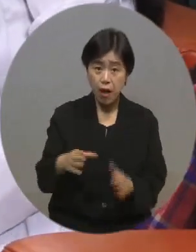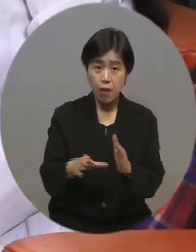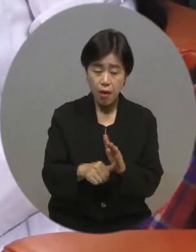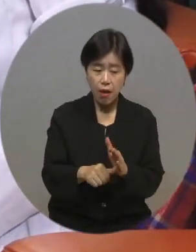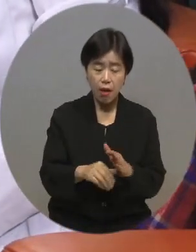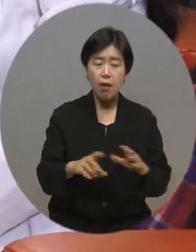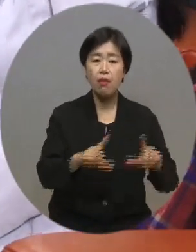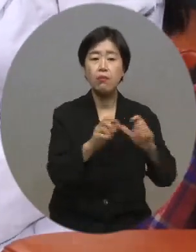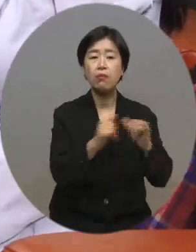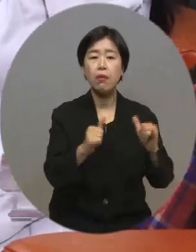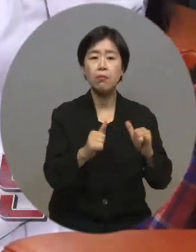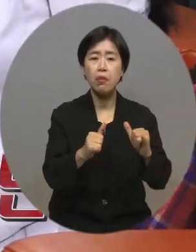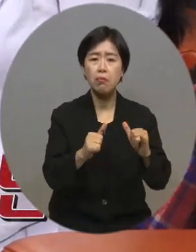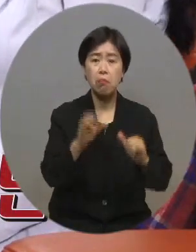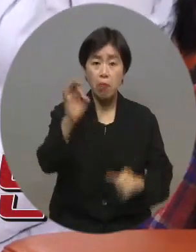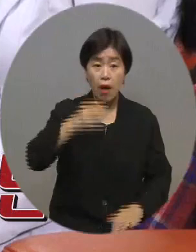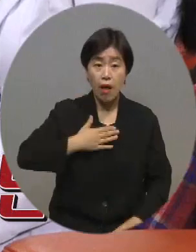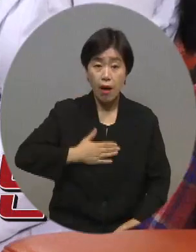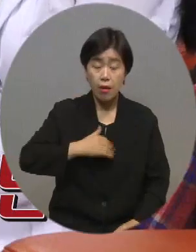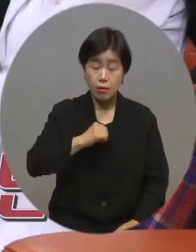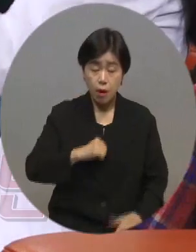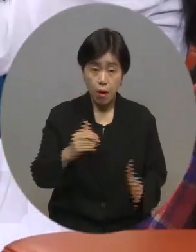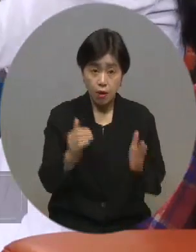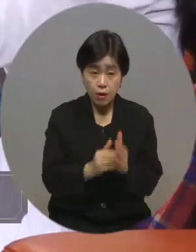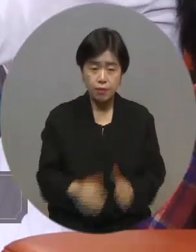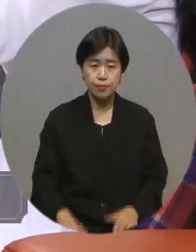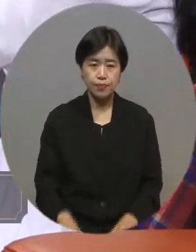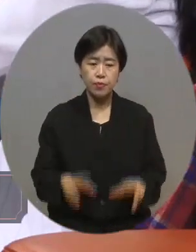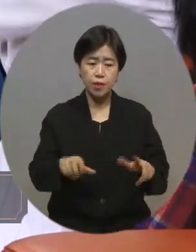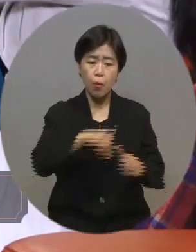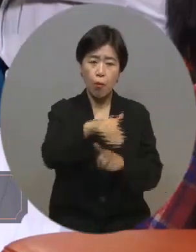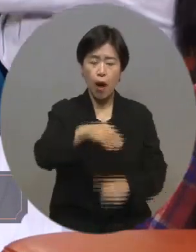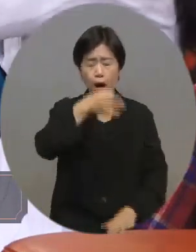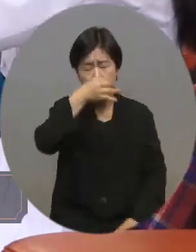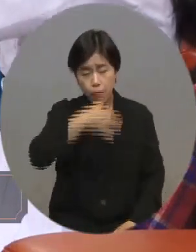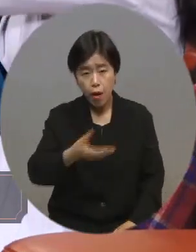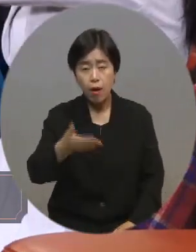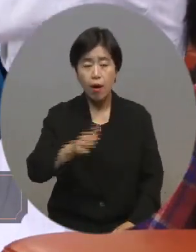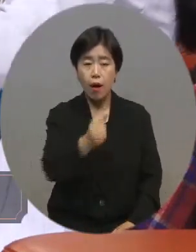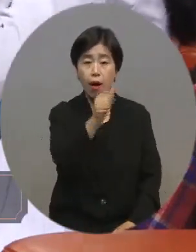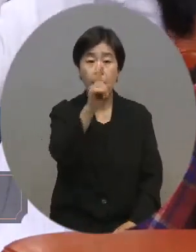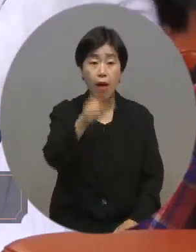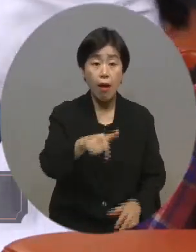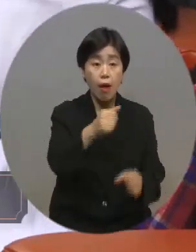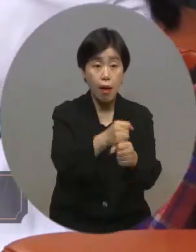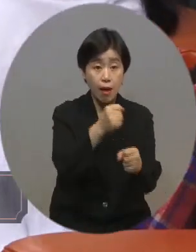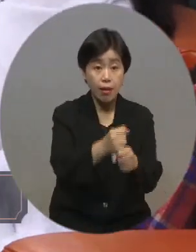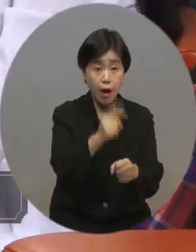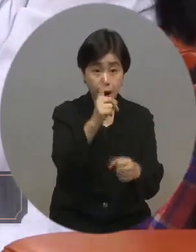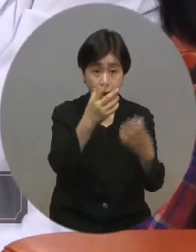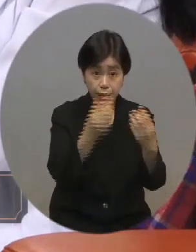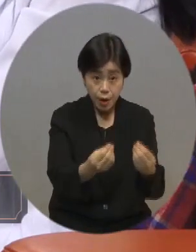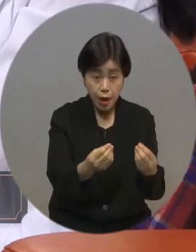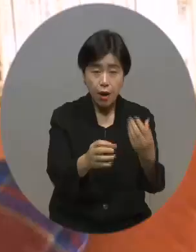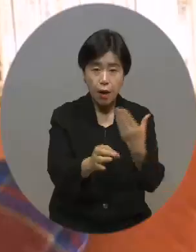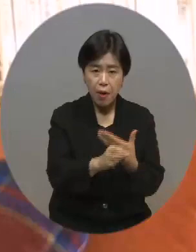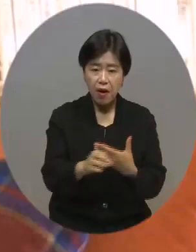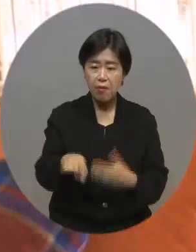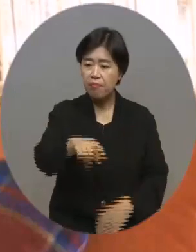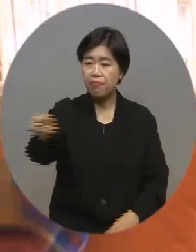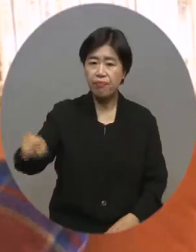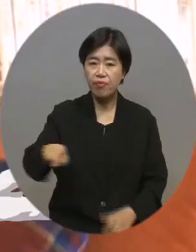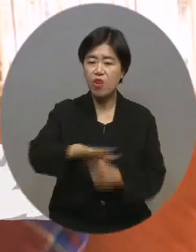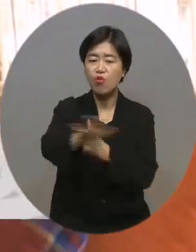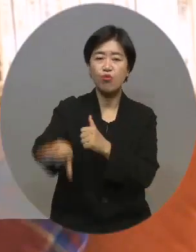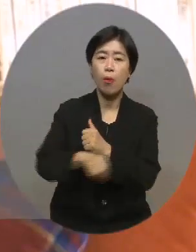허리띠를 졸라매라. 곧 고난행군 끝난다. 핵만 만들어 놓으면 미국이든 남조선이든 와서 무릎 꿇어 이랬거든요. 근데